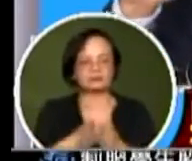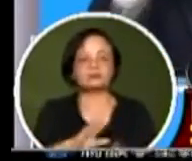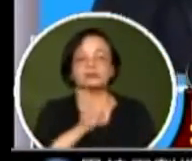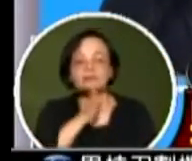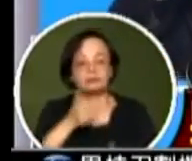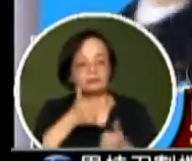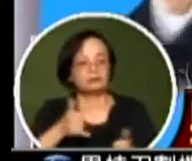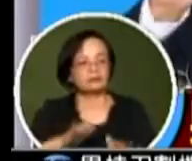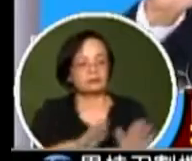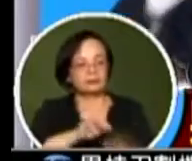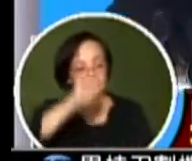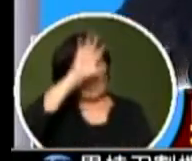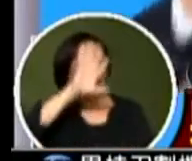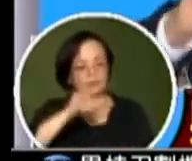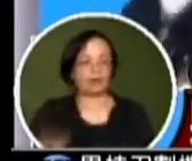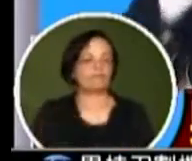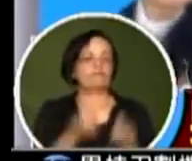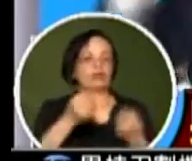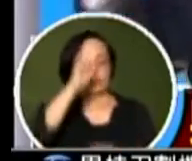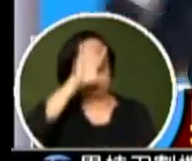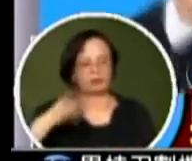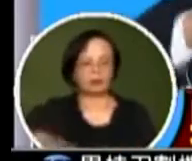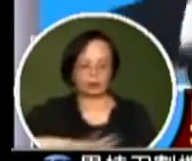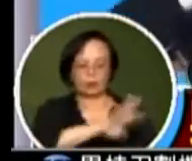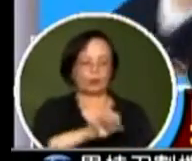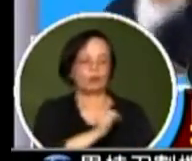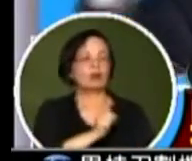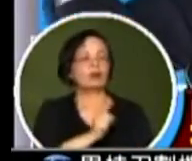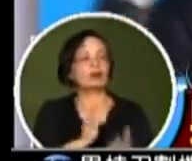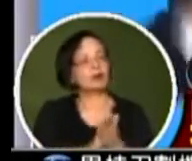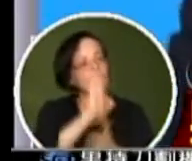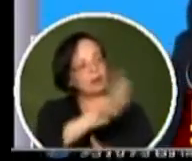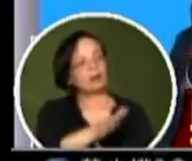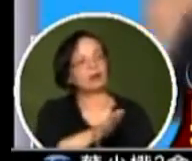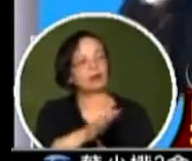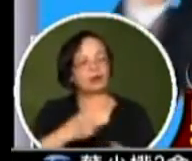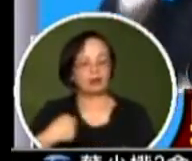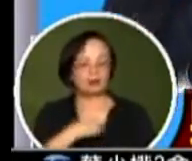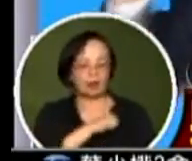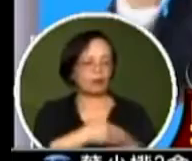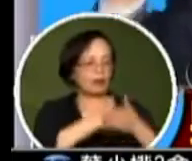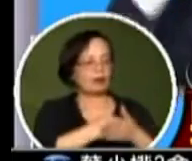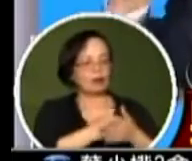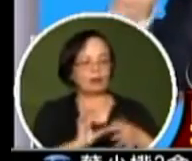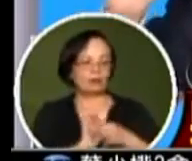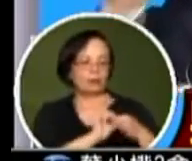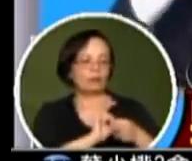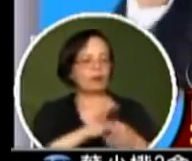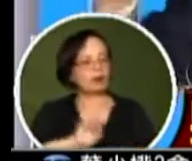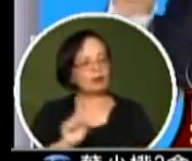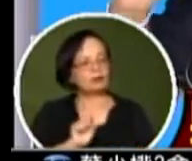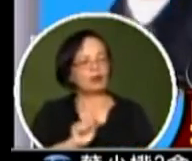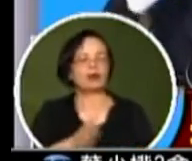党，你嘛爱。哦，要注意讲这间隔台湾的前途，台湾甲中国的关系，所以你嘛爱认